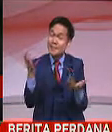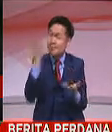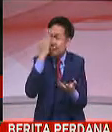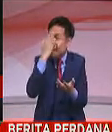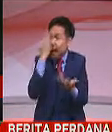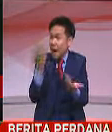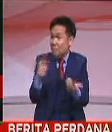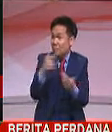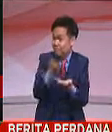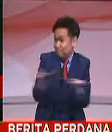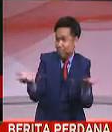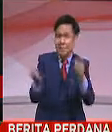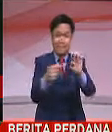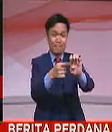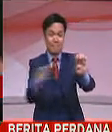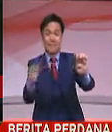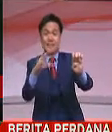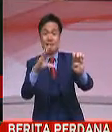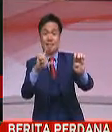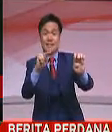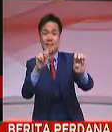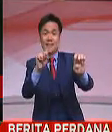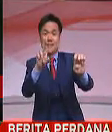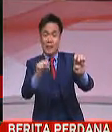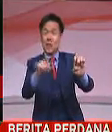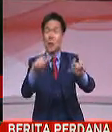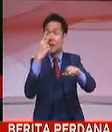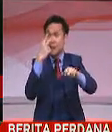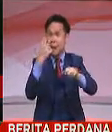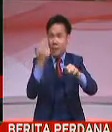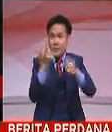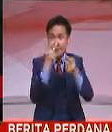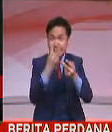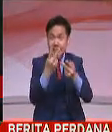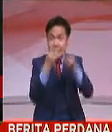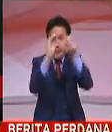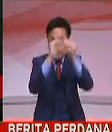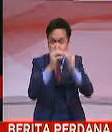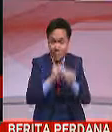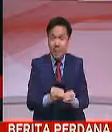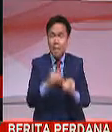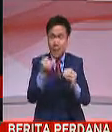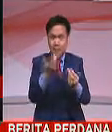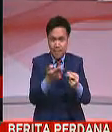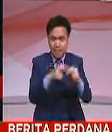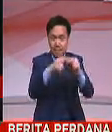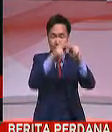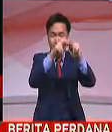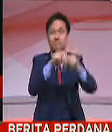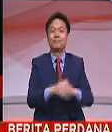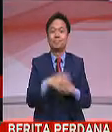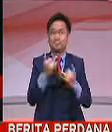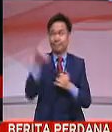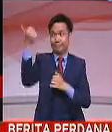status pelaksanaan e-census secara masa sebenar. Ketua Perangkawan Malaysia merangkap